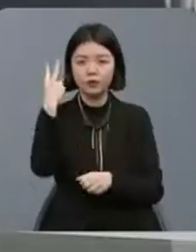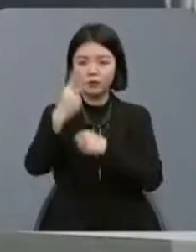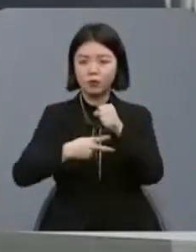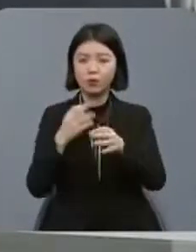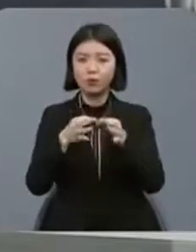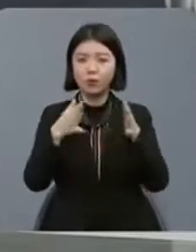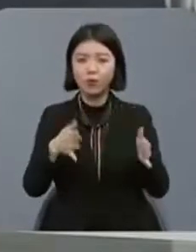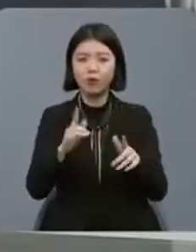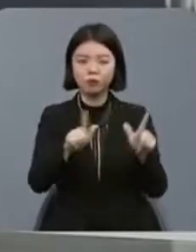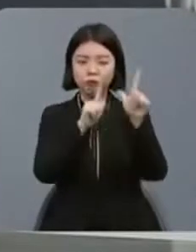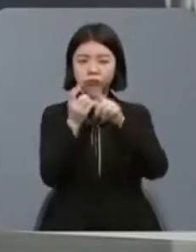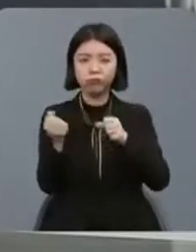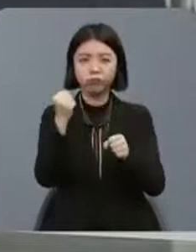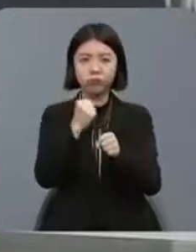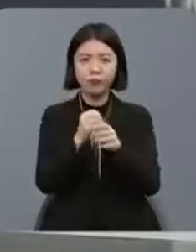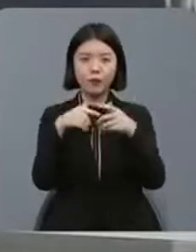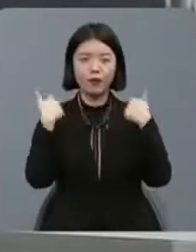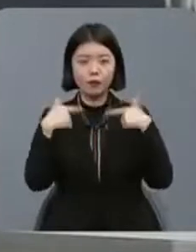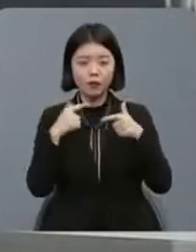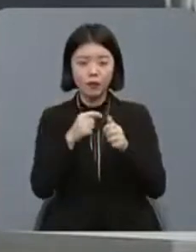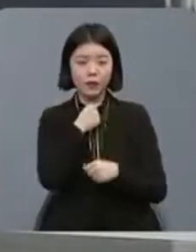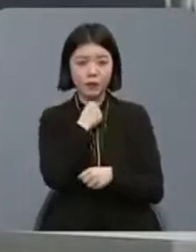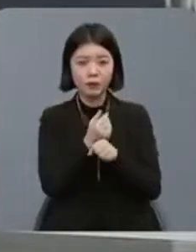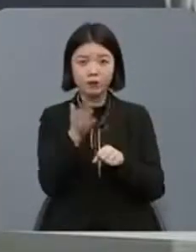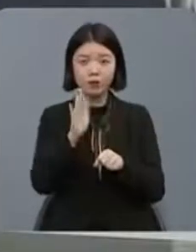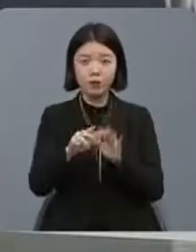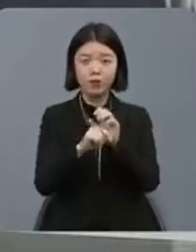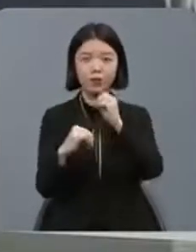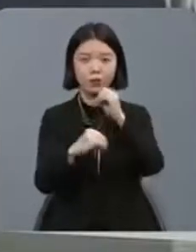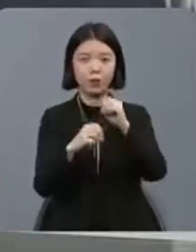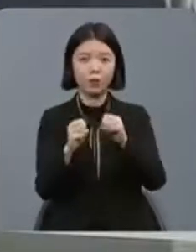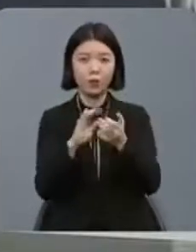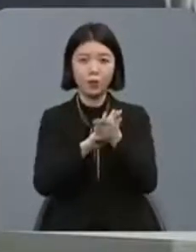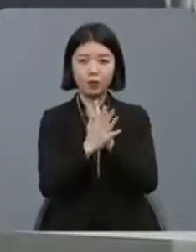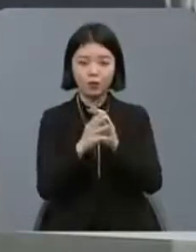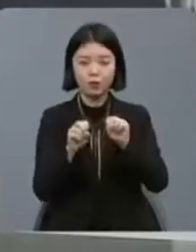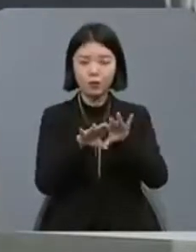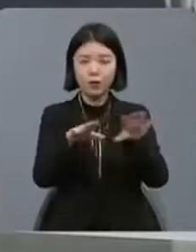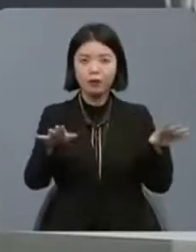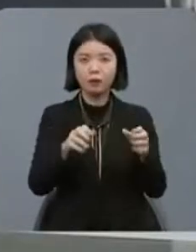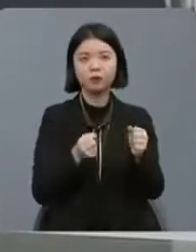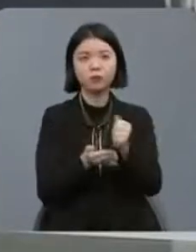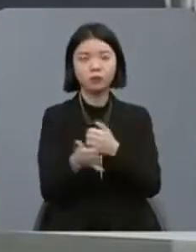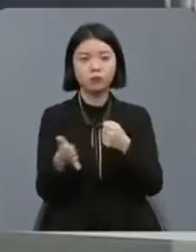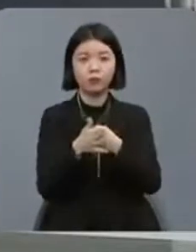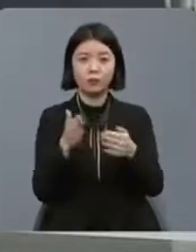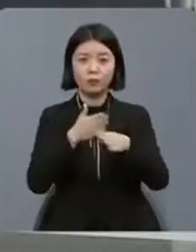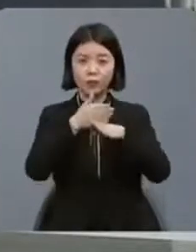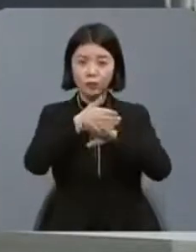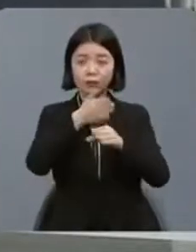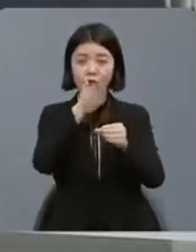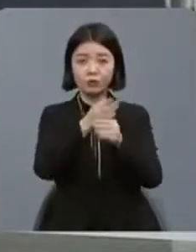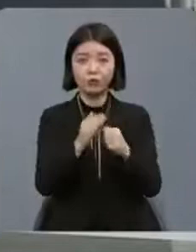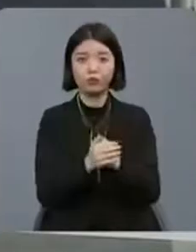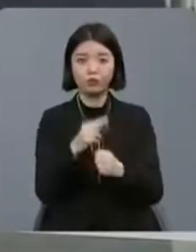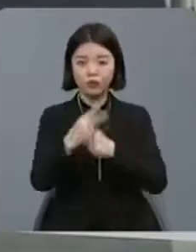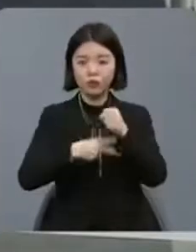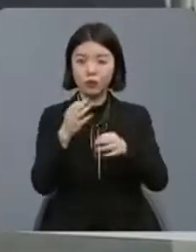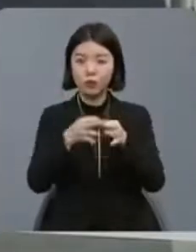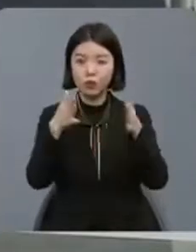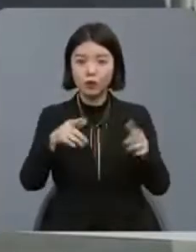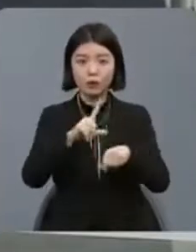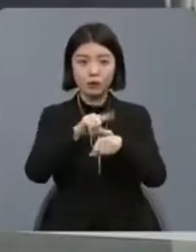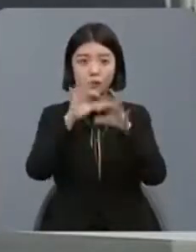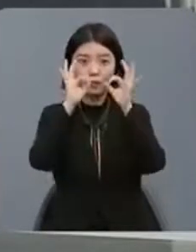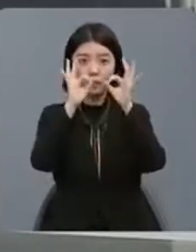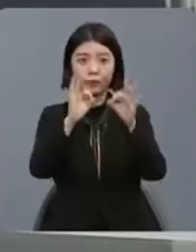동안 일상 회복을 매일같이 바라왔지만 최근 오미크론 변이 확산 등의 영향으로 더디기만 하죠. 지난 2년의 시간을